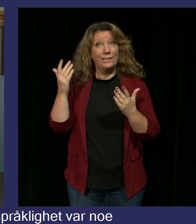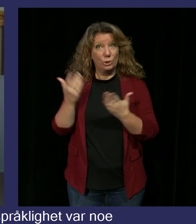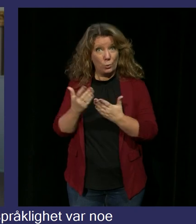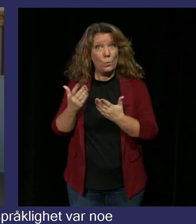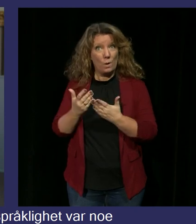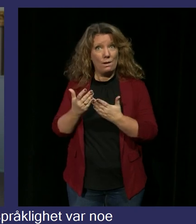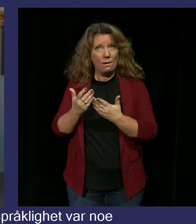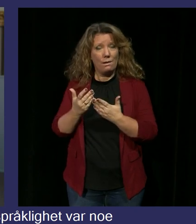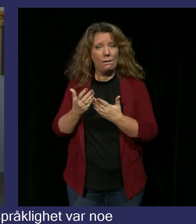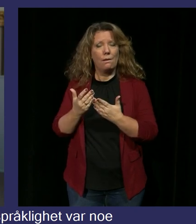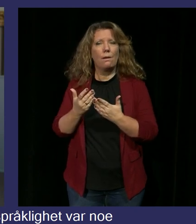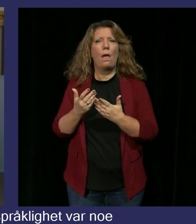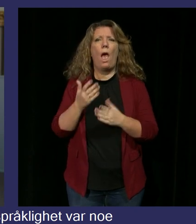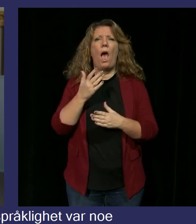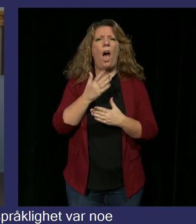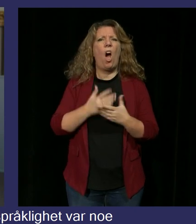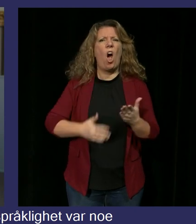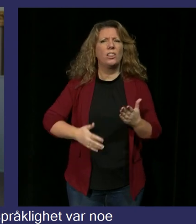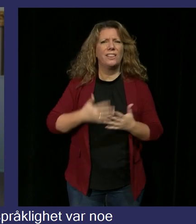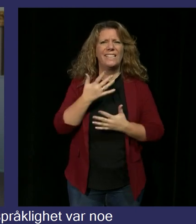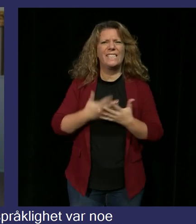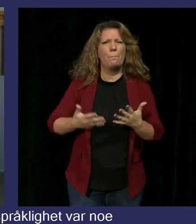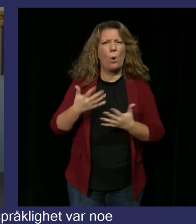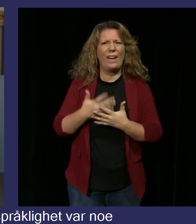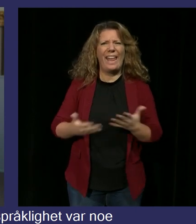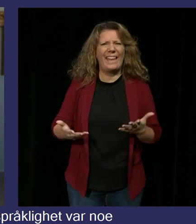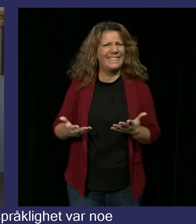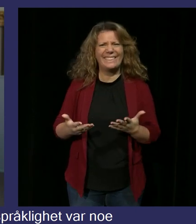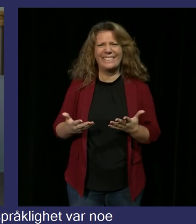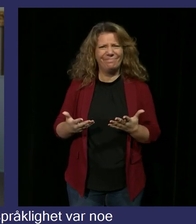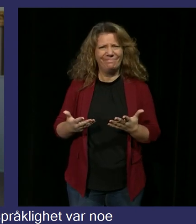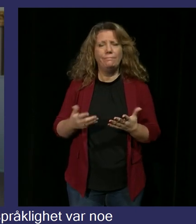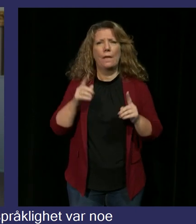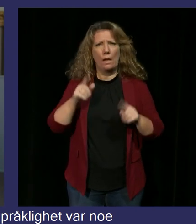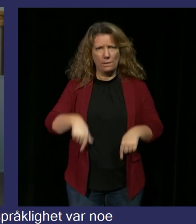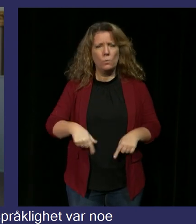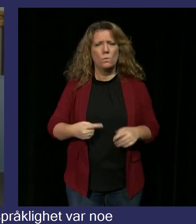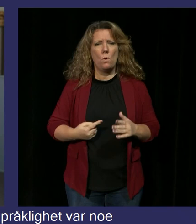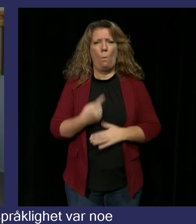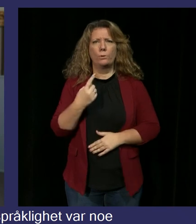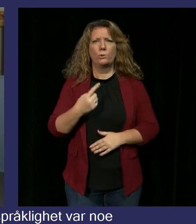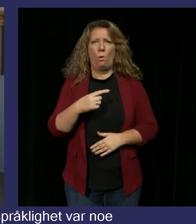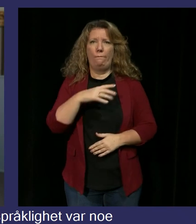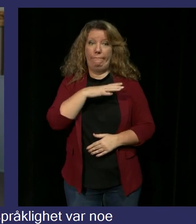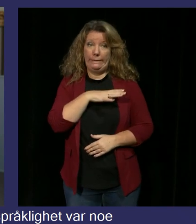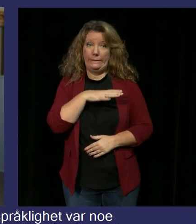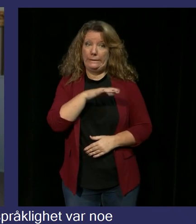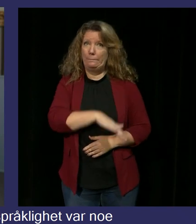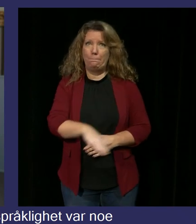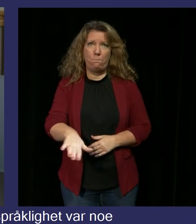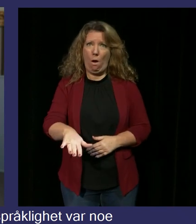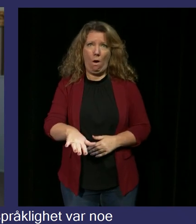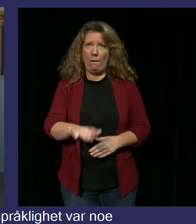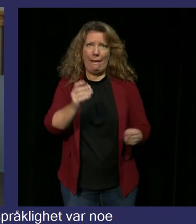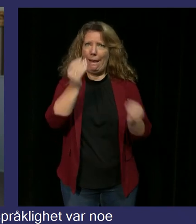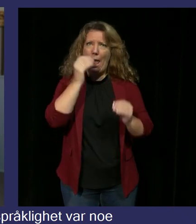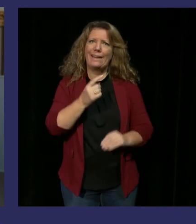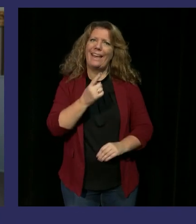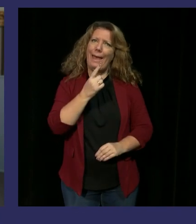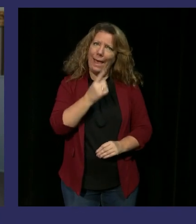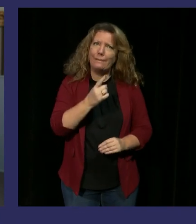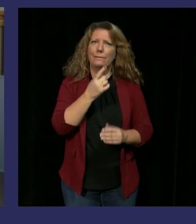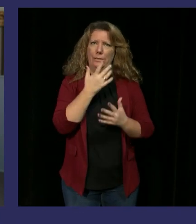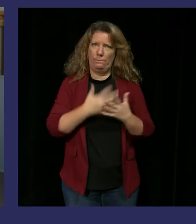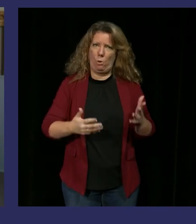at halvspråklighet var noe som kunne oppstå hvis unger ikke lærte et språk skikkelig